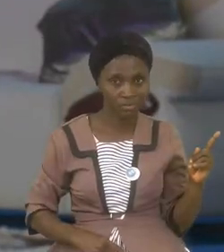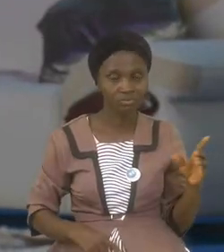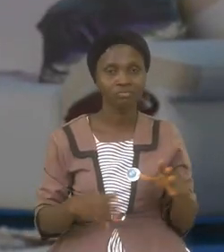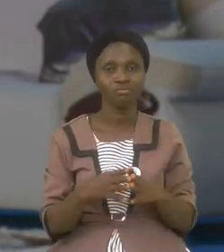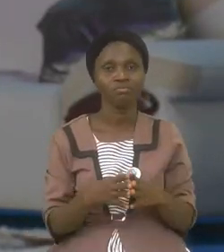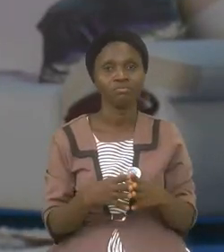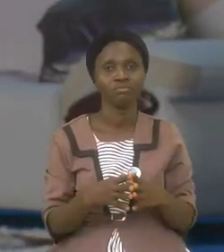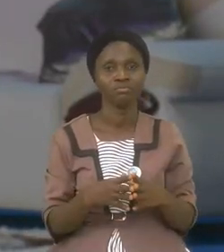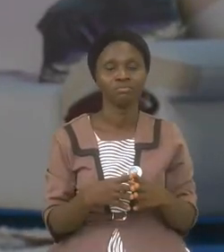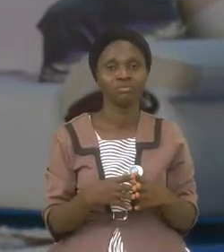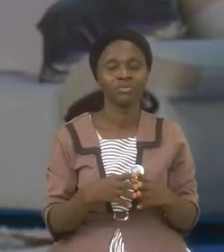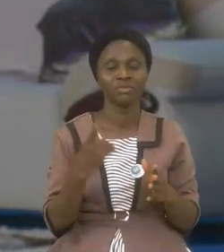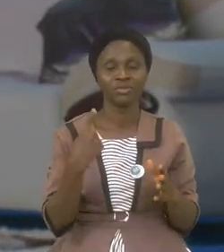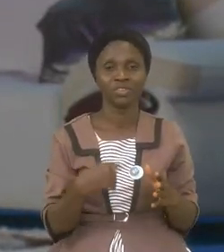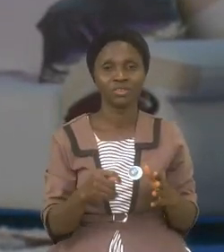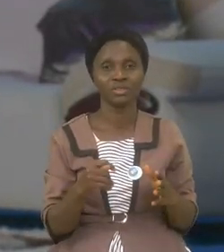d'un cœur soumis,